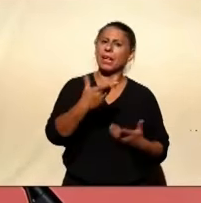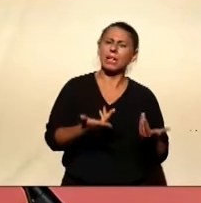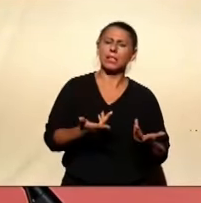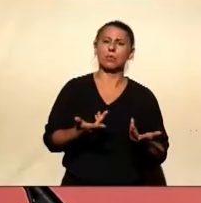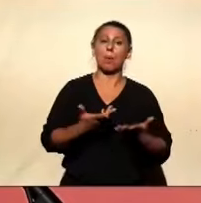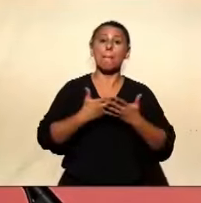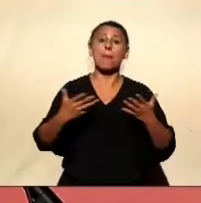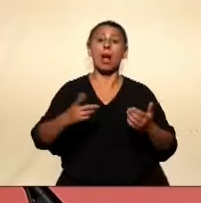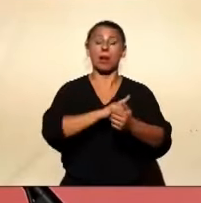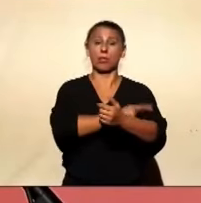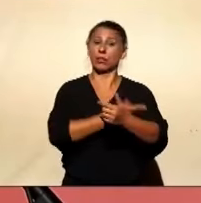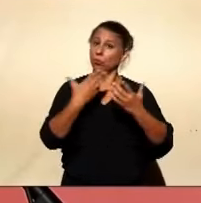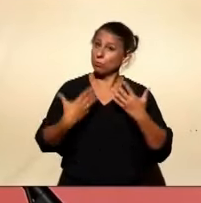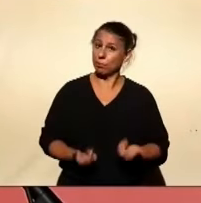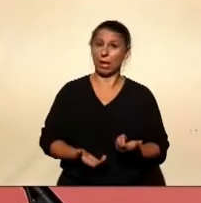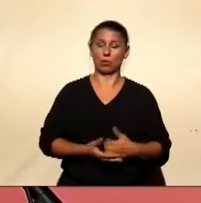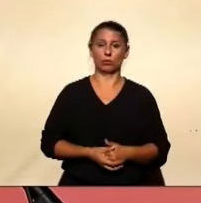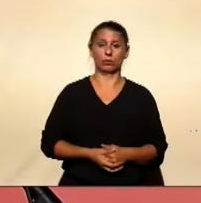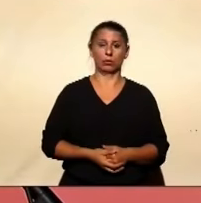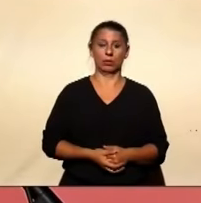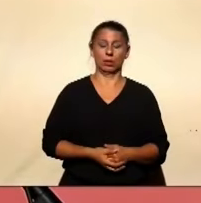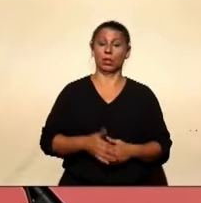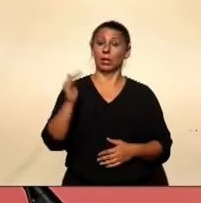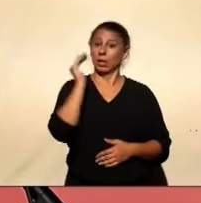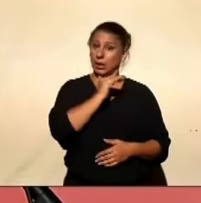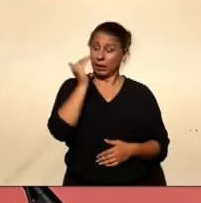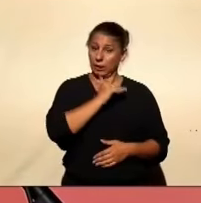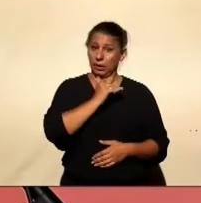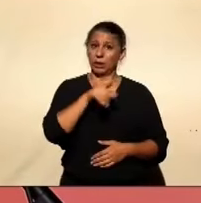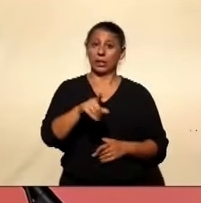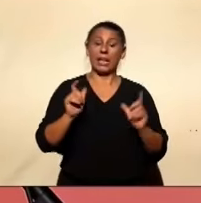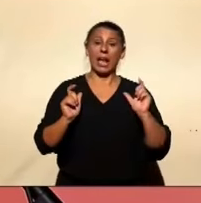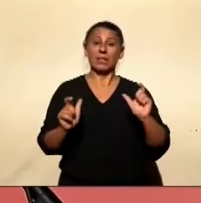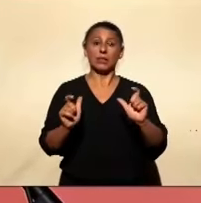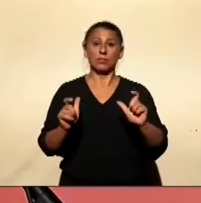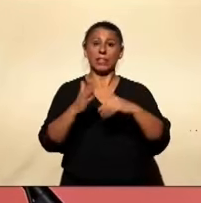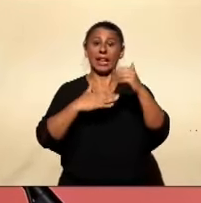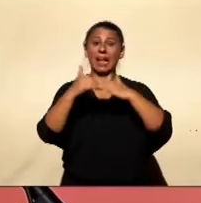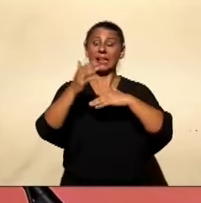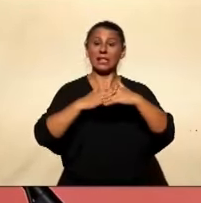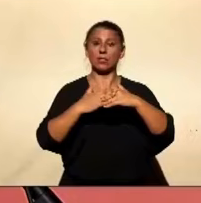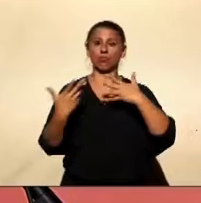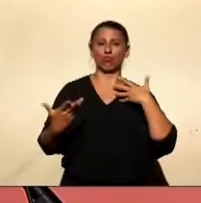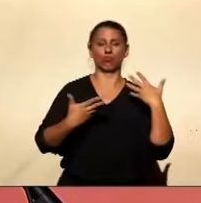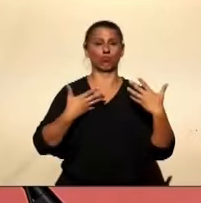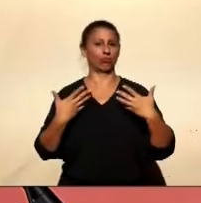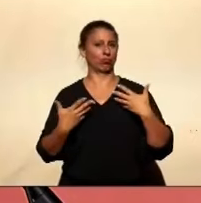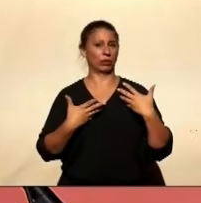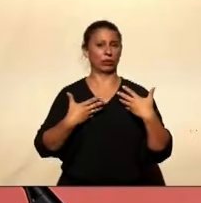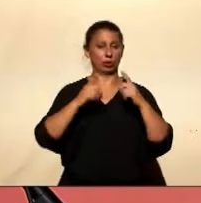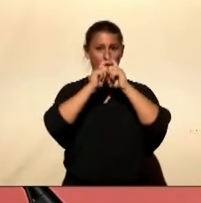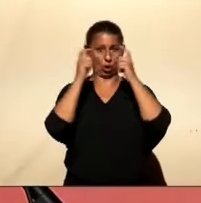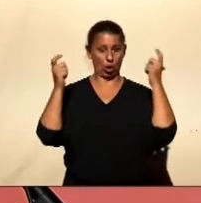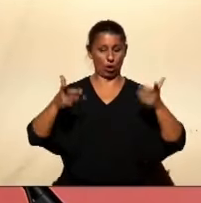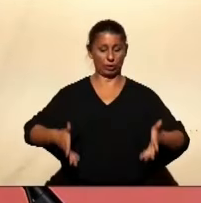μεγάλες δυνατότητες που υπάρχουν για γρήγορη και ασφαλή κατασκευή σύγχρονων